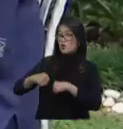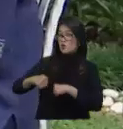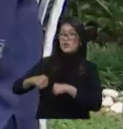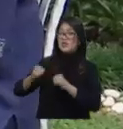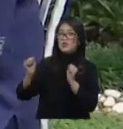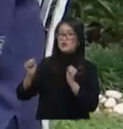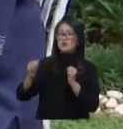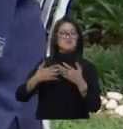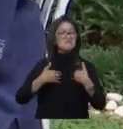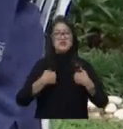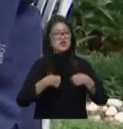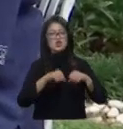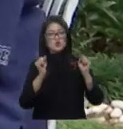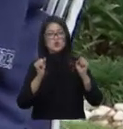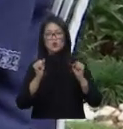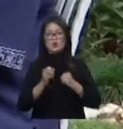setuju.